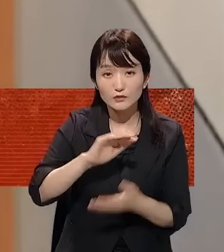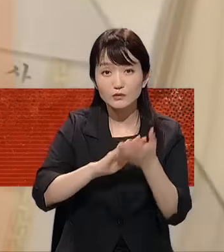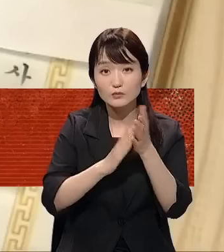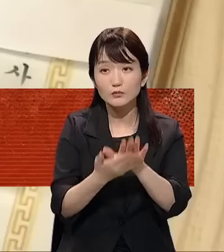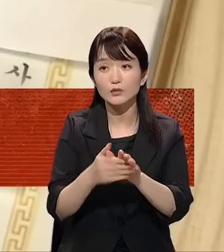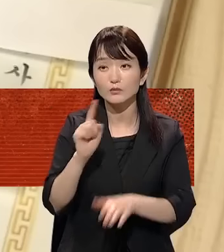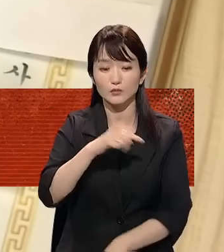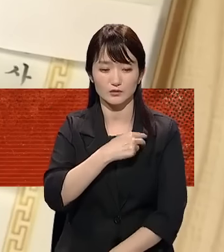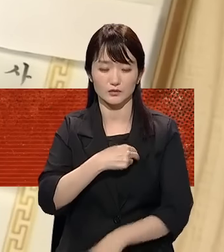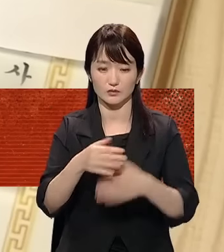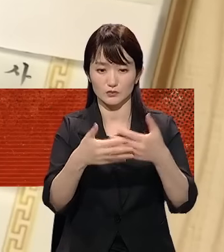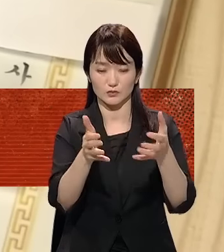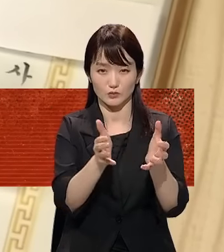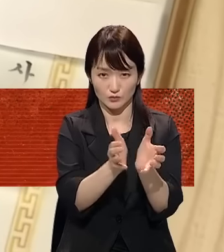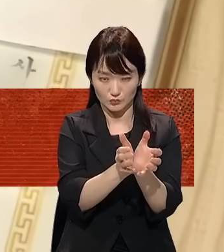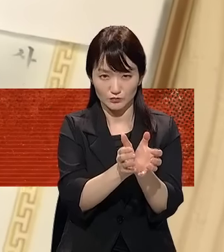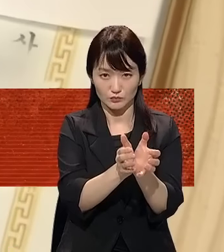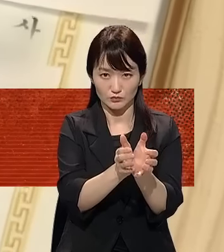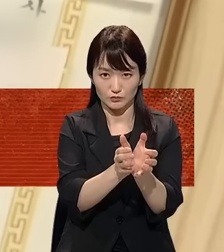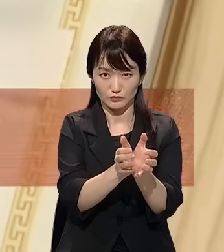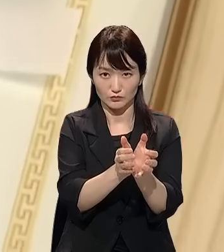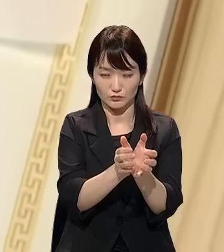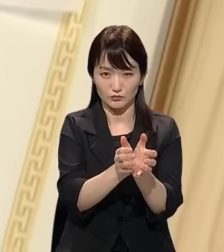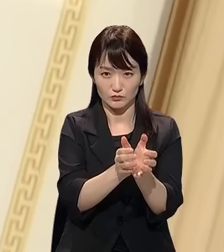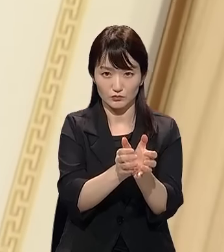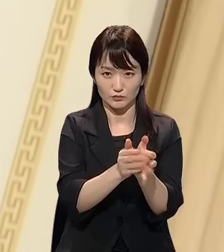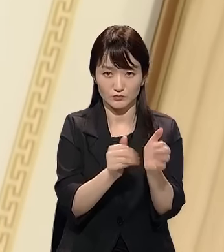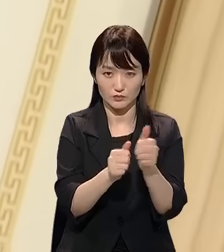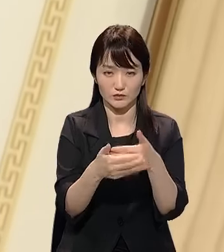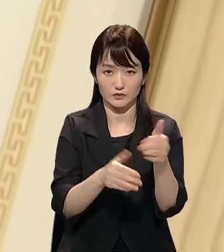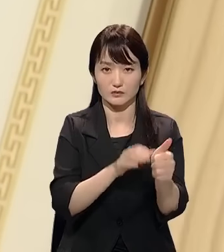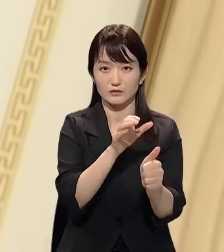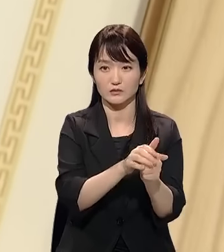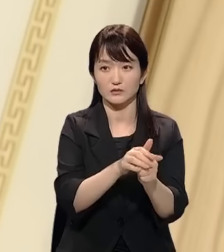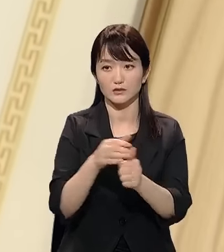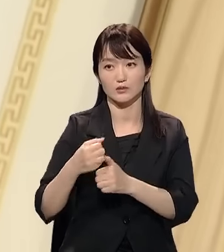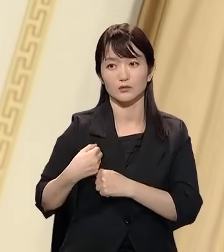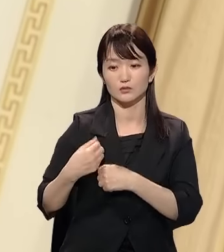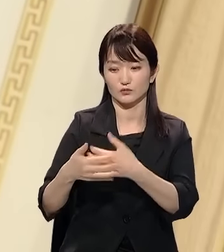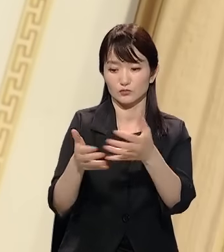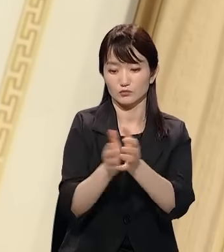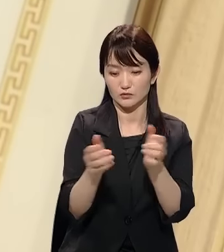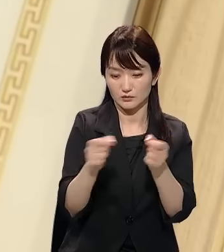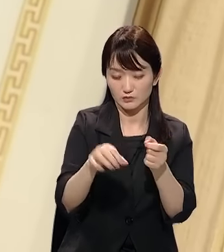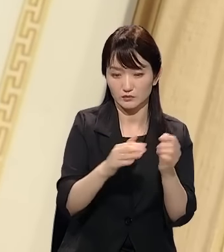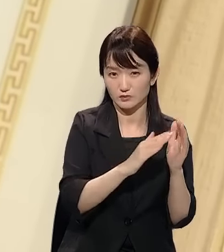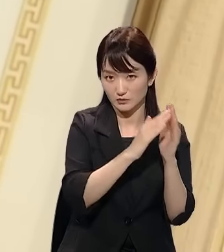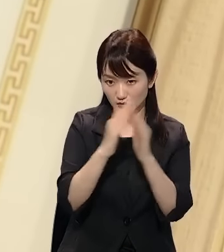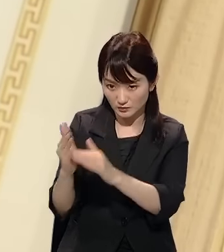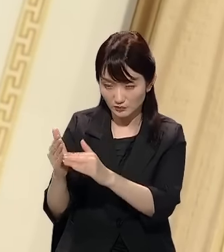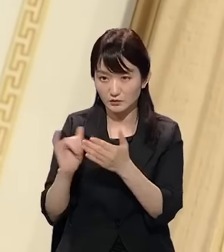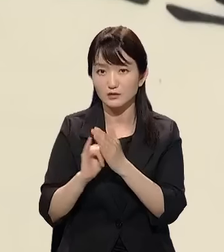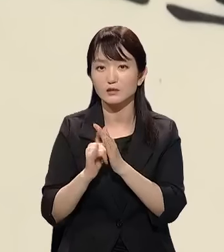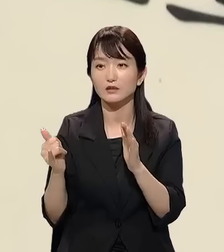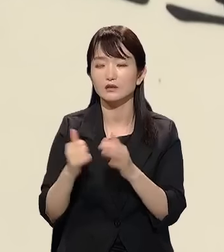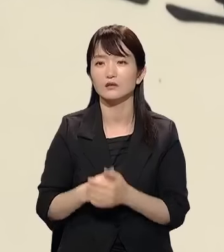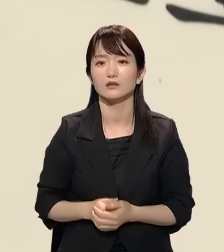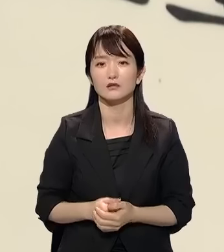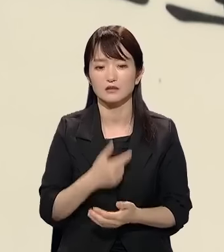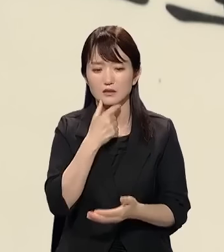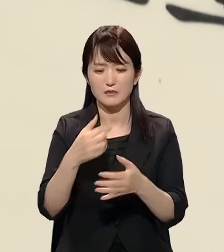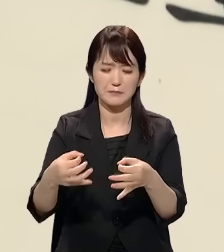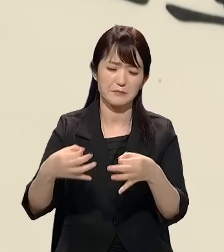부대 사령관 비서 실정이 됐다라고 속이고 부대 근처까지 이사를 갔으니까이 가족 같은 경우는 꽃